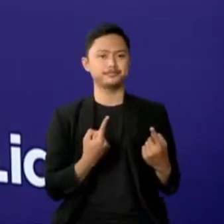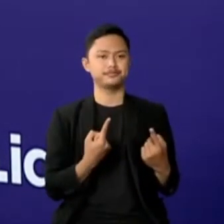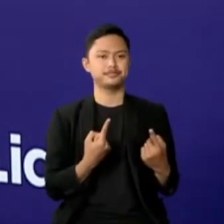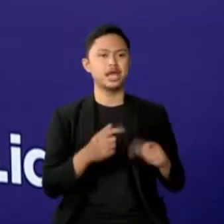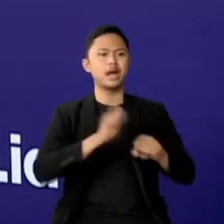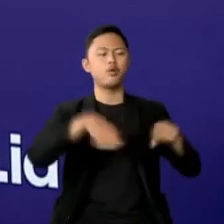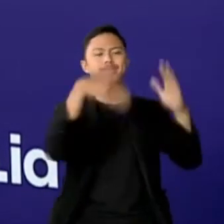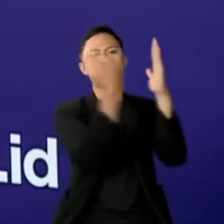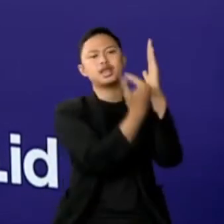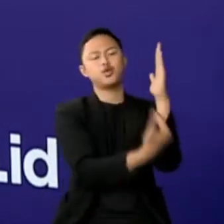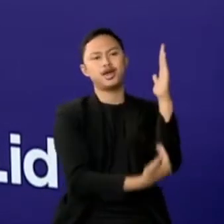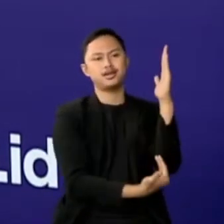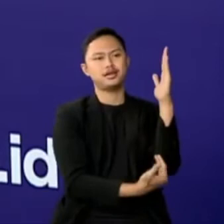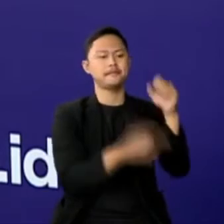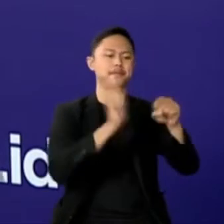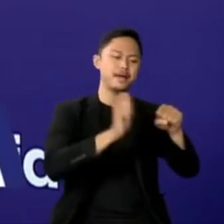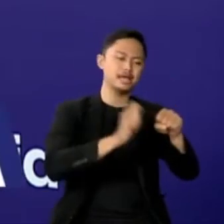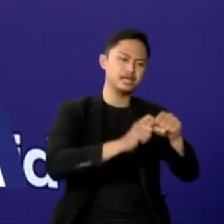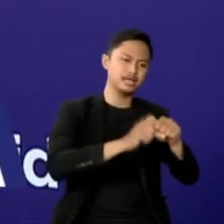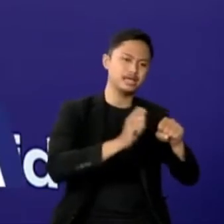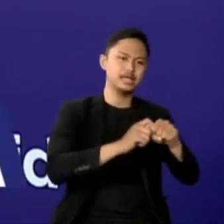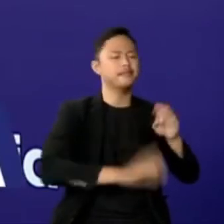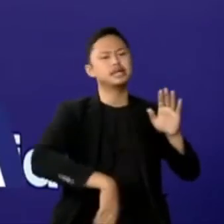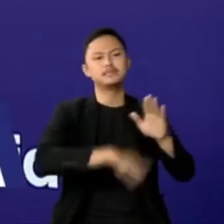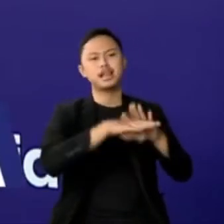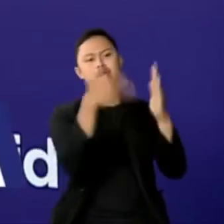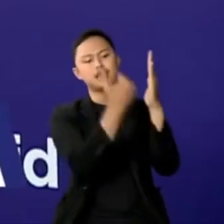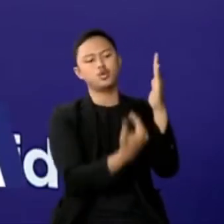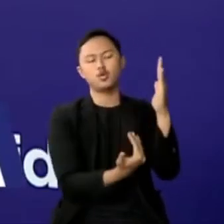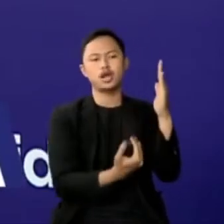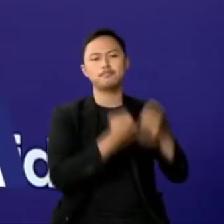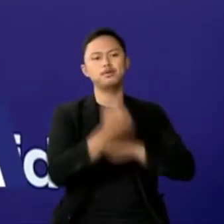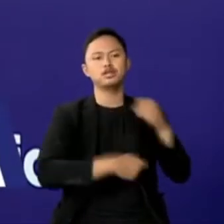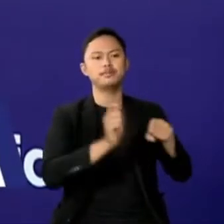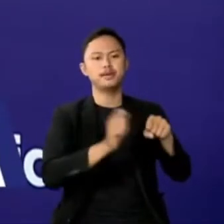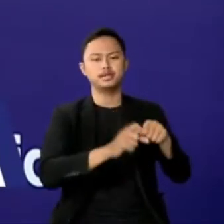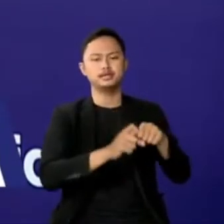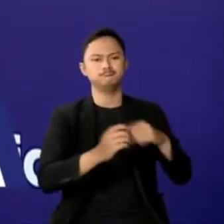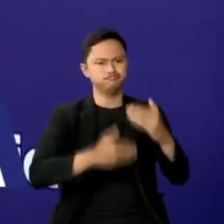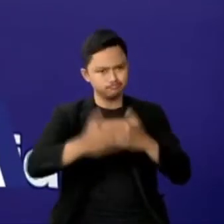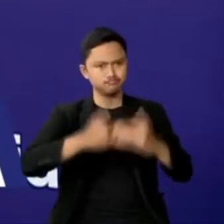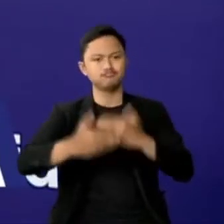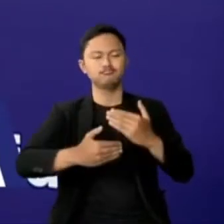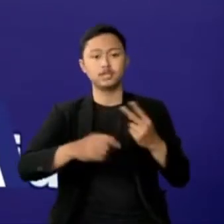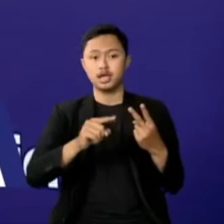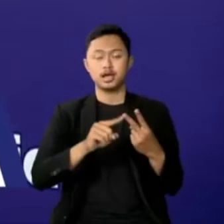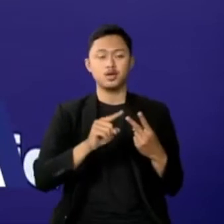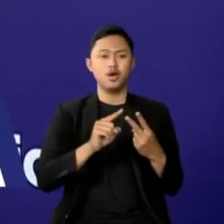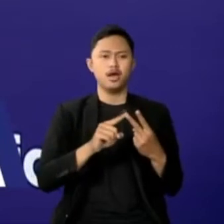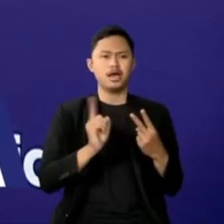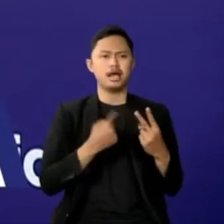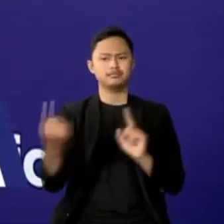membuat regulasi merevisi menyempurnakan berbagai regulasi terus kita lakukan kedua kami